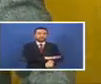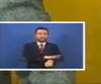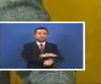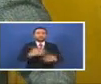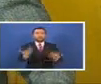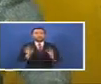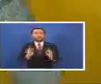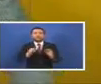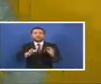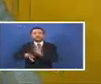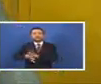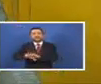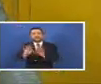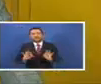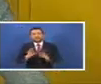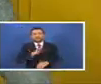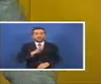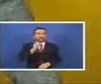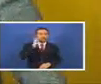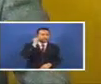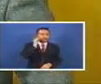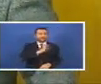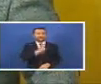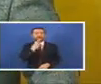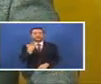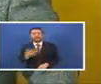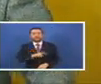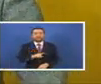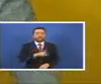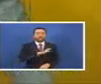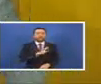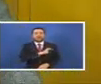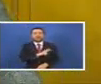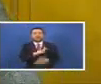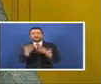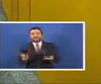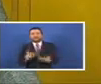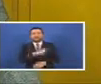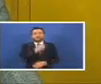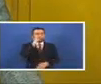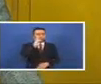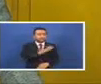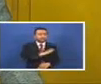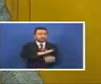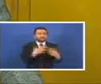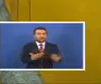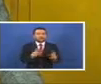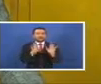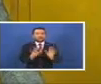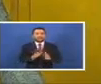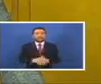var, muhtemelen sağcısı var, erkek var, kadın var, Kürt var, Alevi var, Müslüman var.